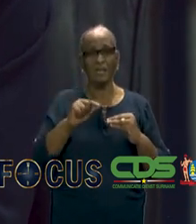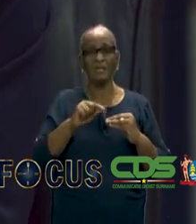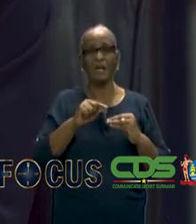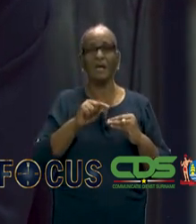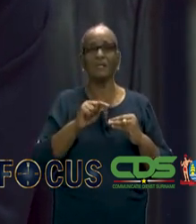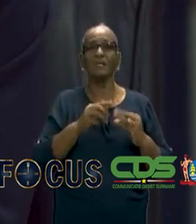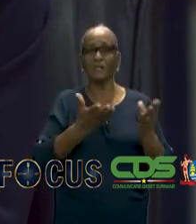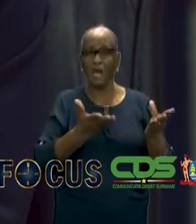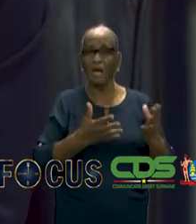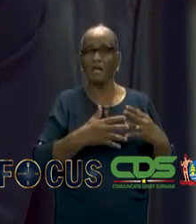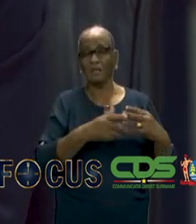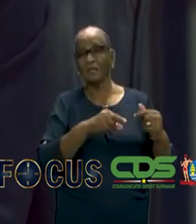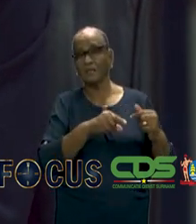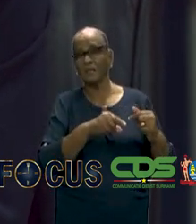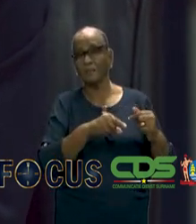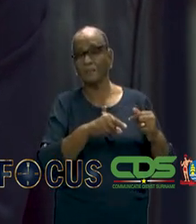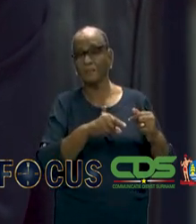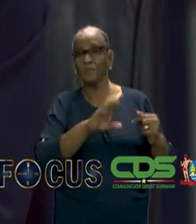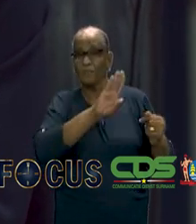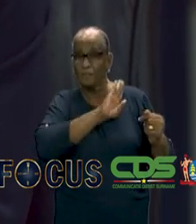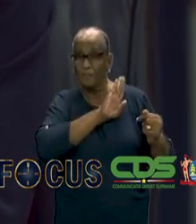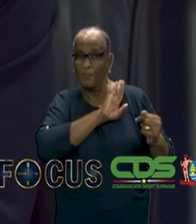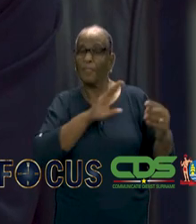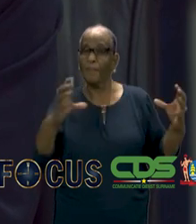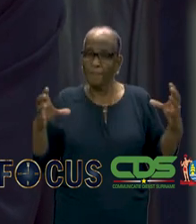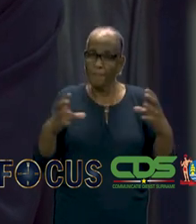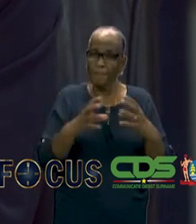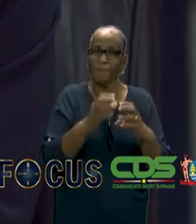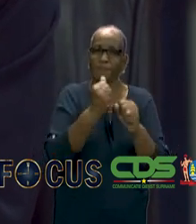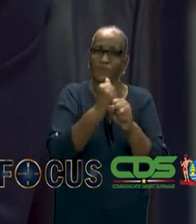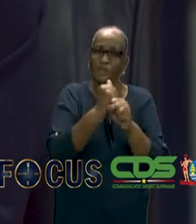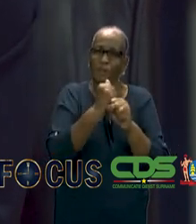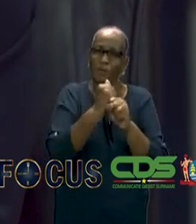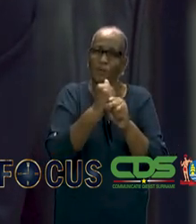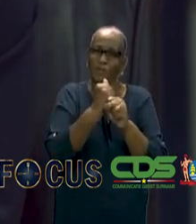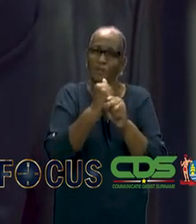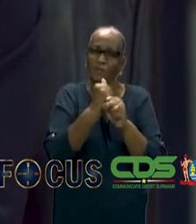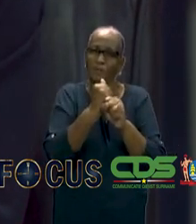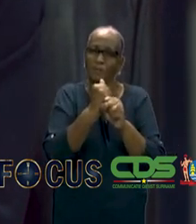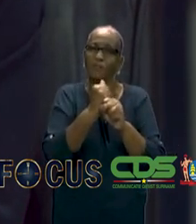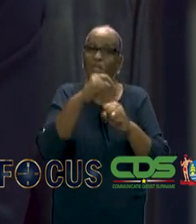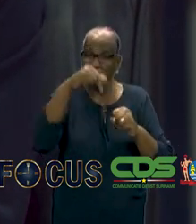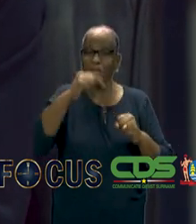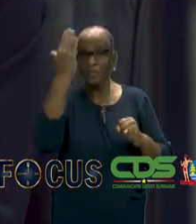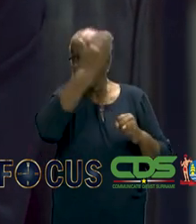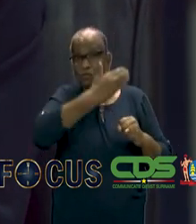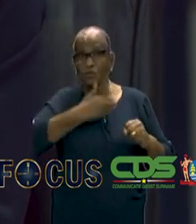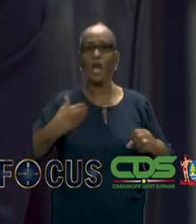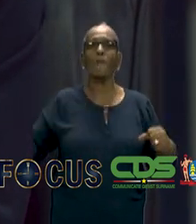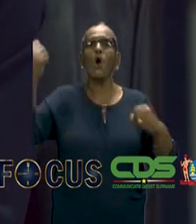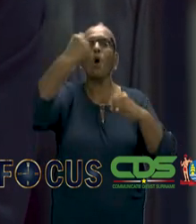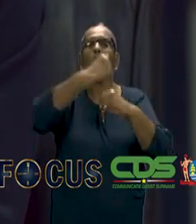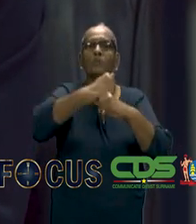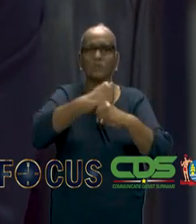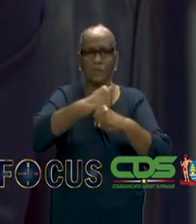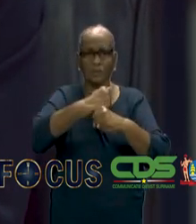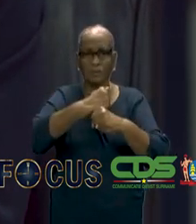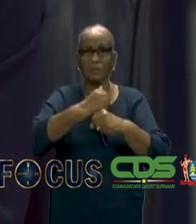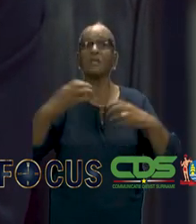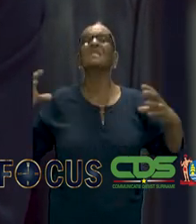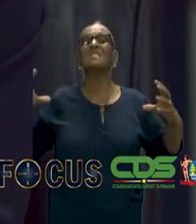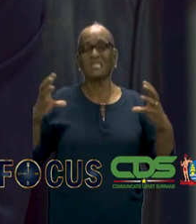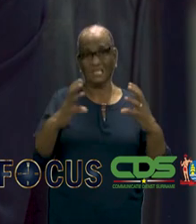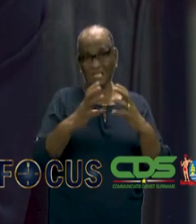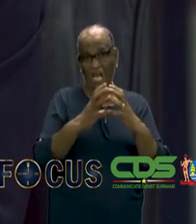ontvangen vanuit Nederland. Maar nu hebben we dus deze samenwerking willen we verder uitdiepen om in Suriname op te zetten, samen met de